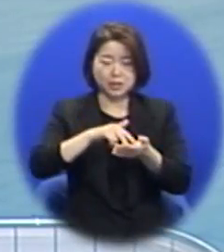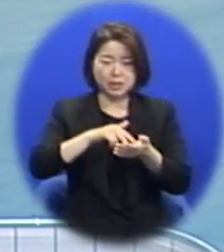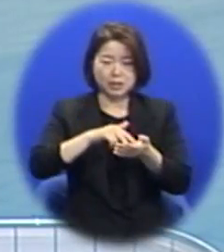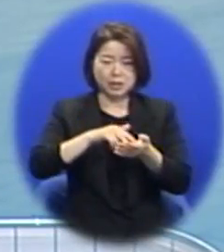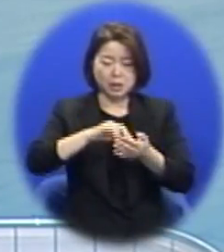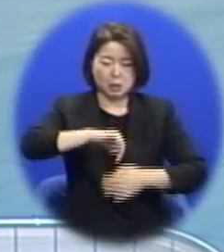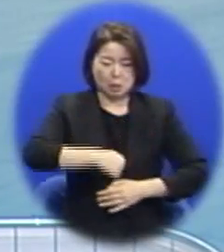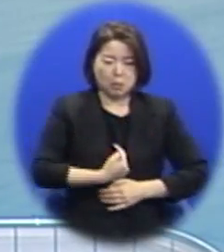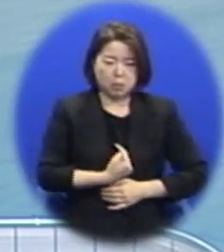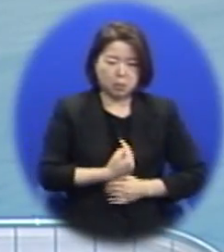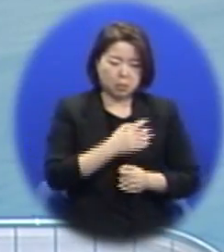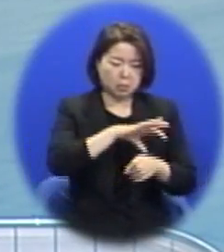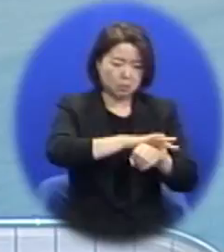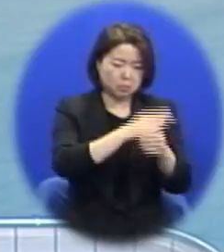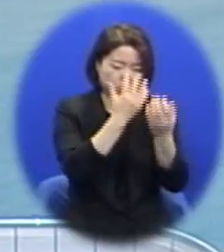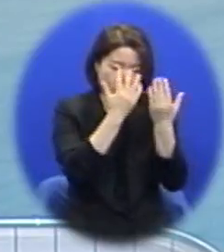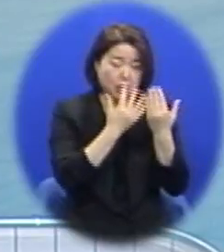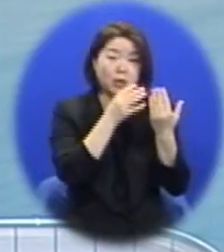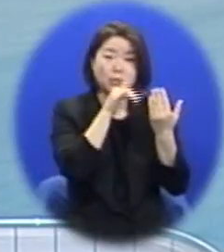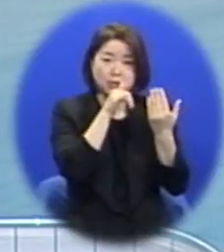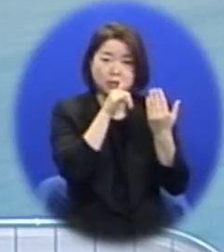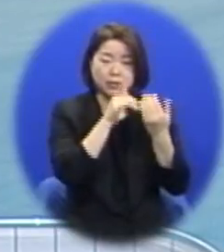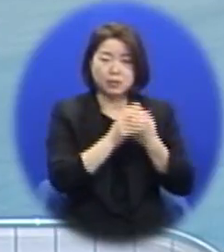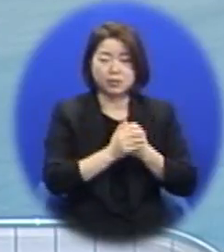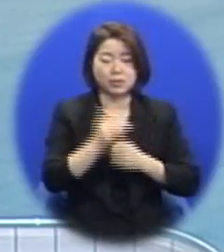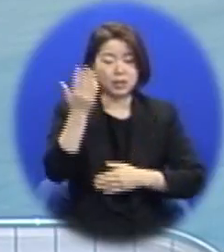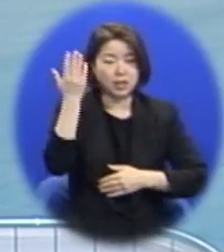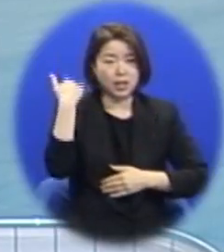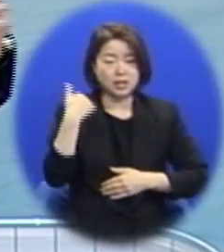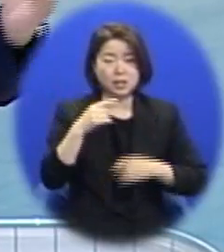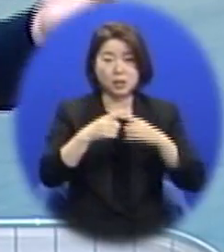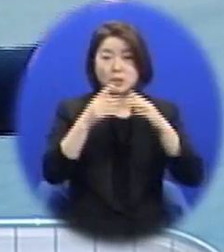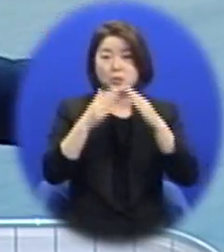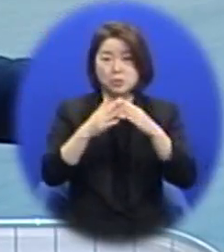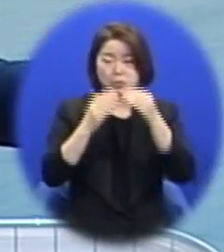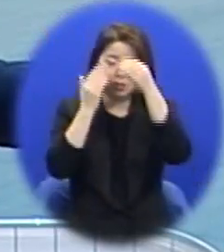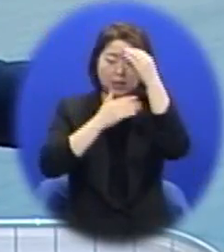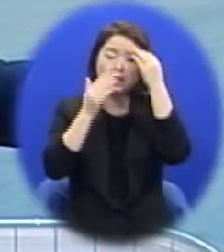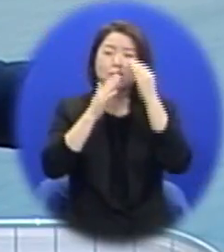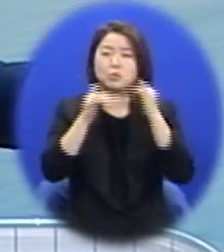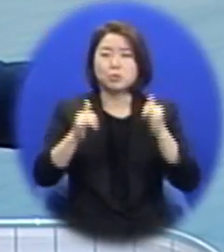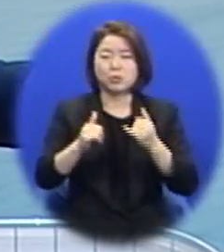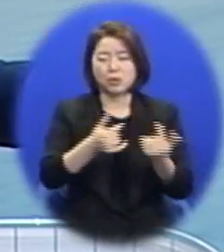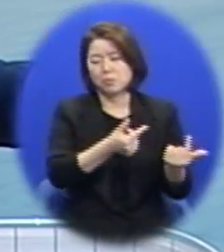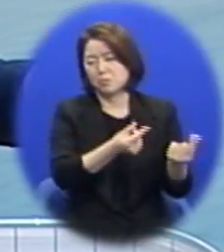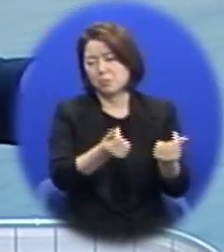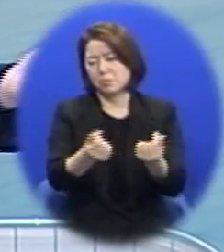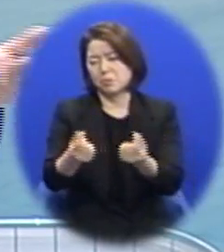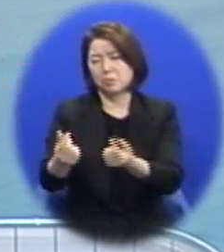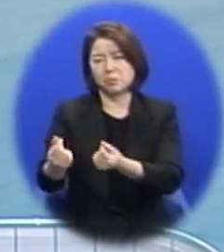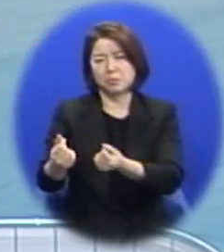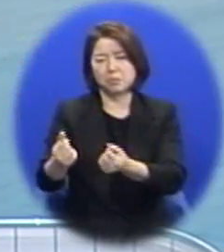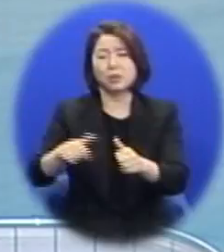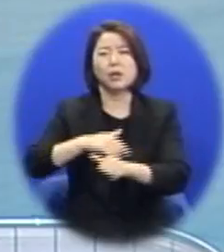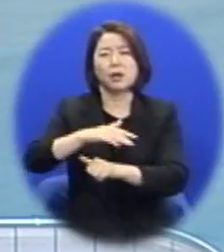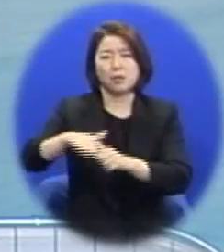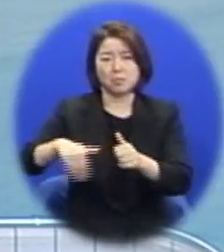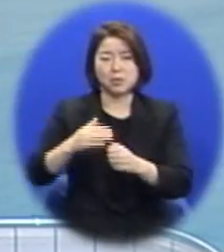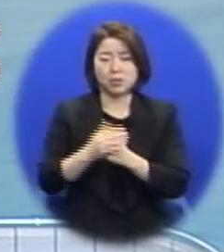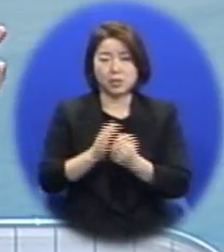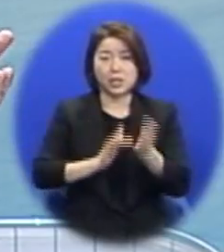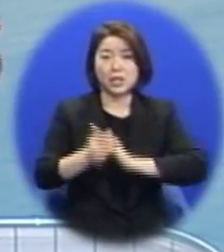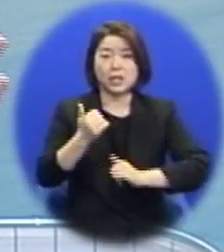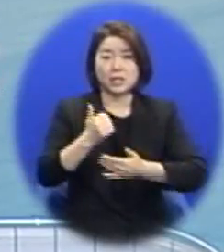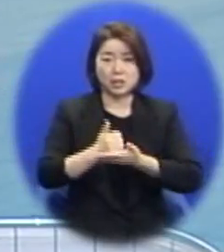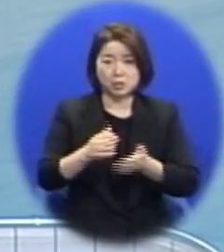하고 있습니다. 그때 당시에 교회와 성도들이 다 똑같은 형편이었습니다. 예수를 믿으면 그렇게